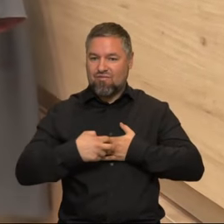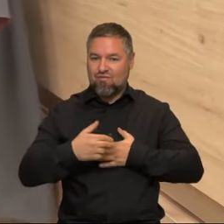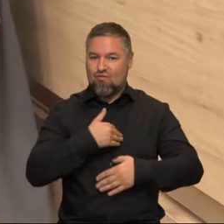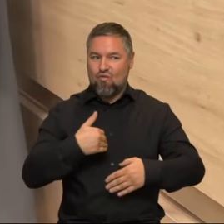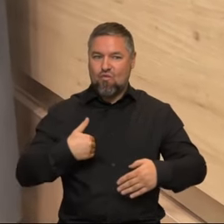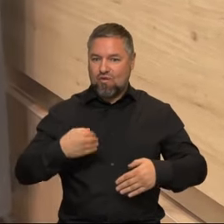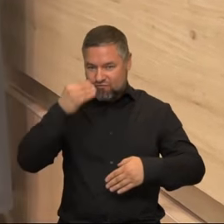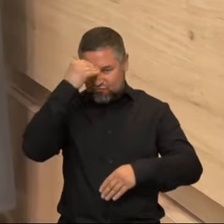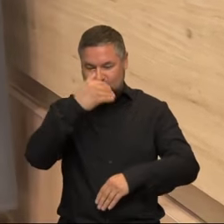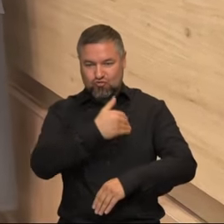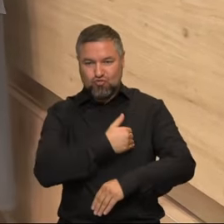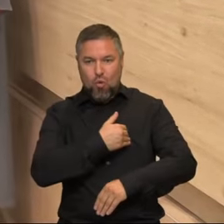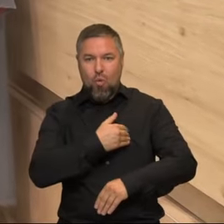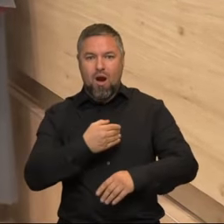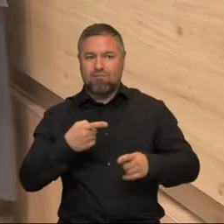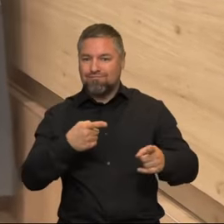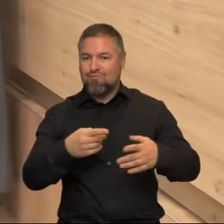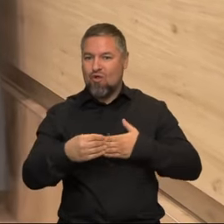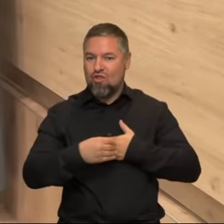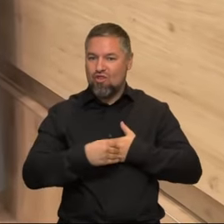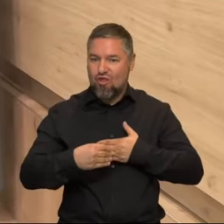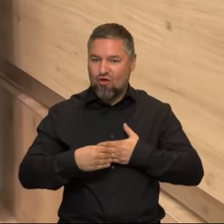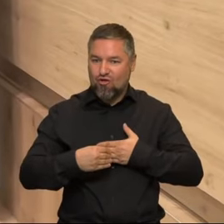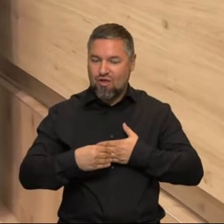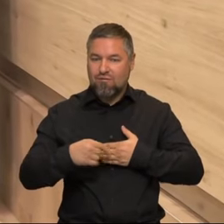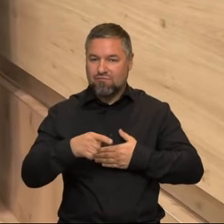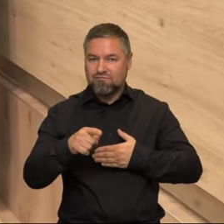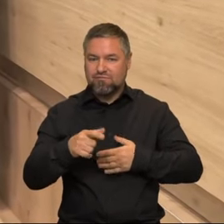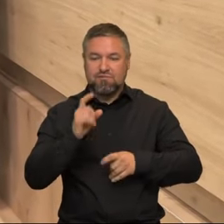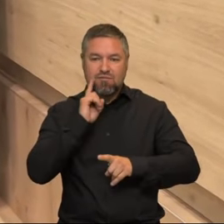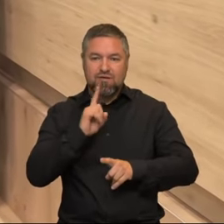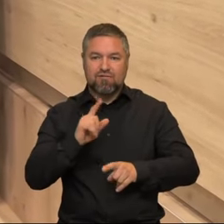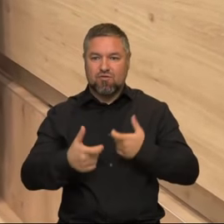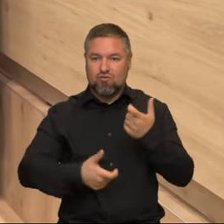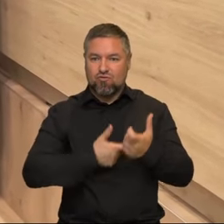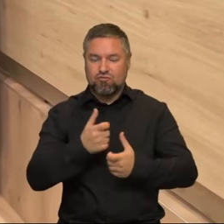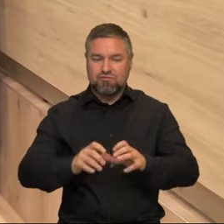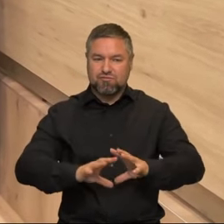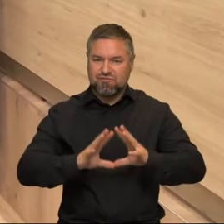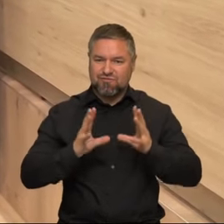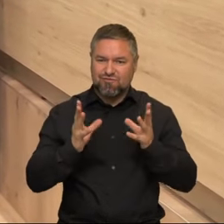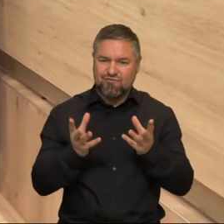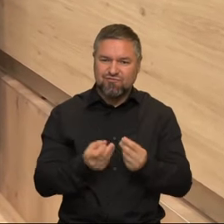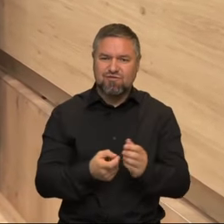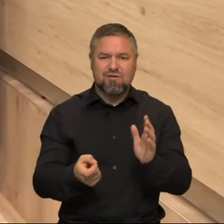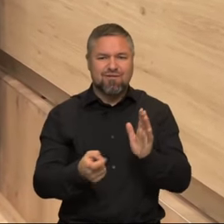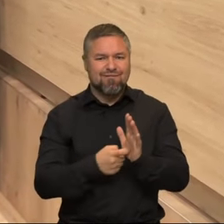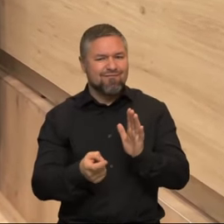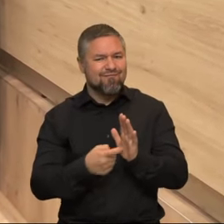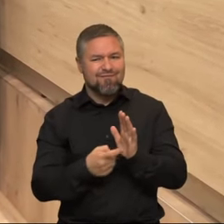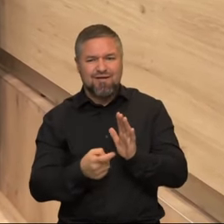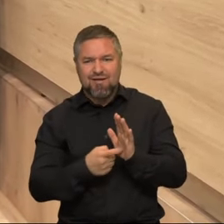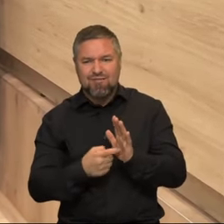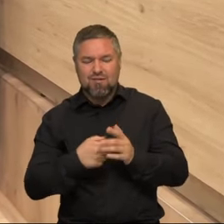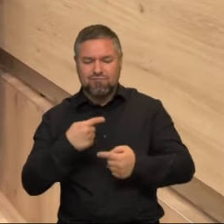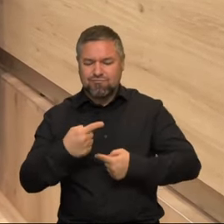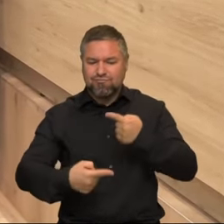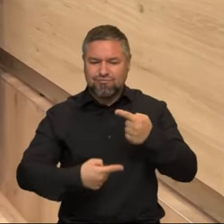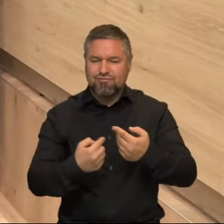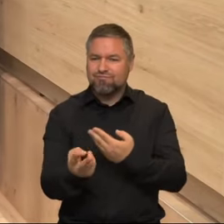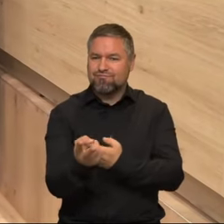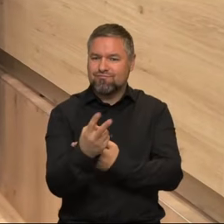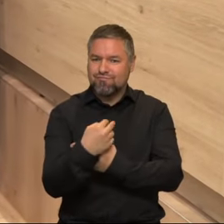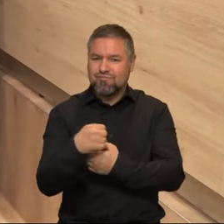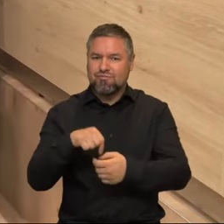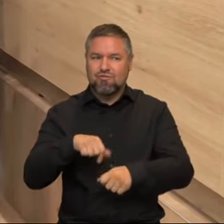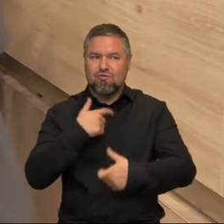naszej szkoły doktorskiej. Przeszliście państwo pomyślnie przez wymagający proces